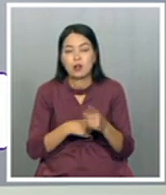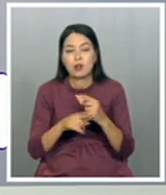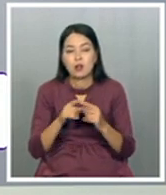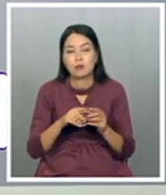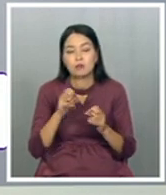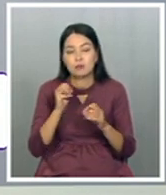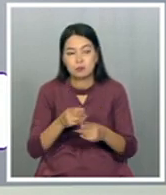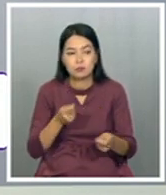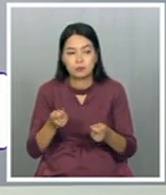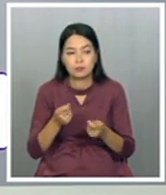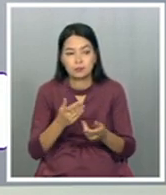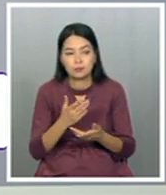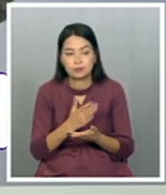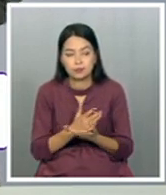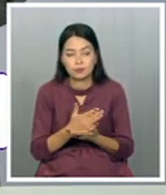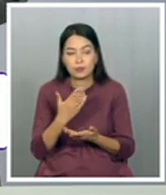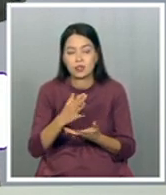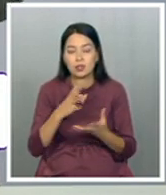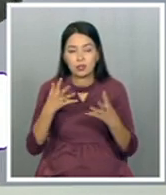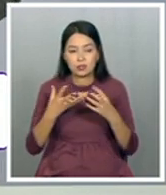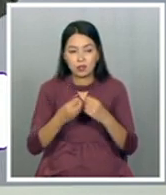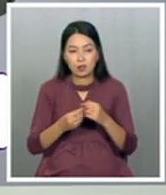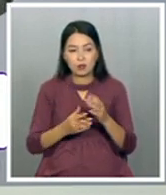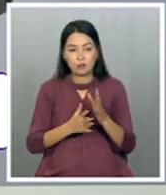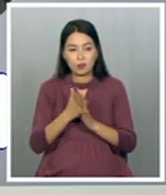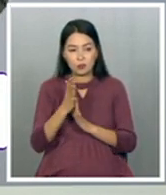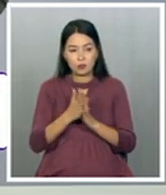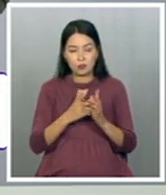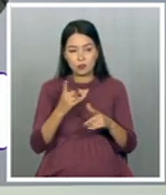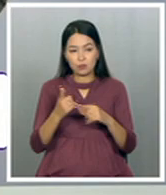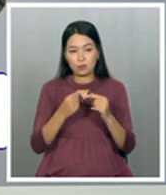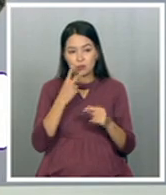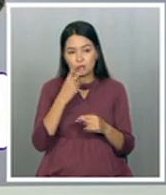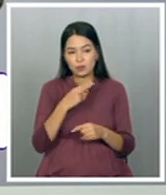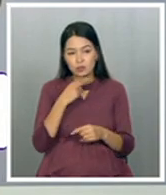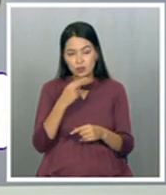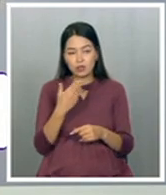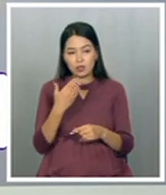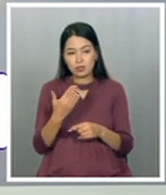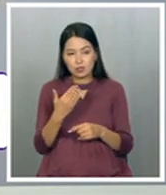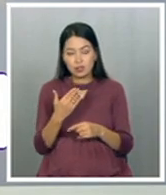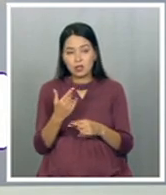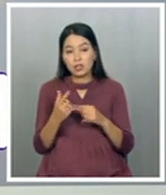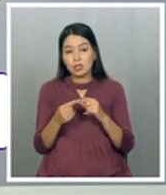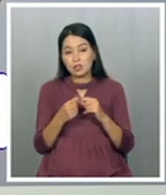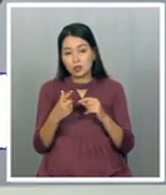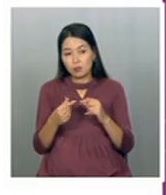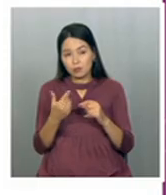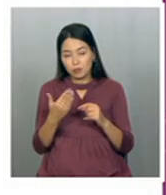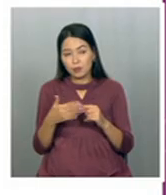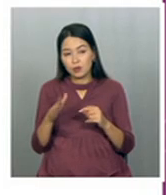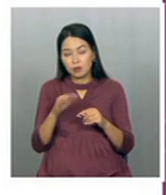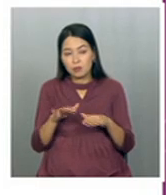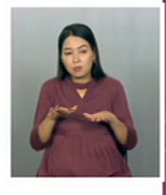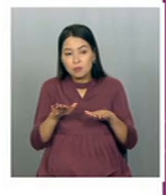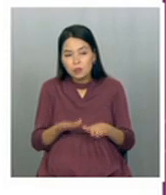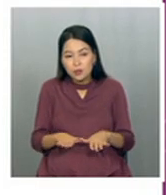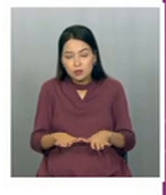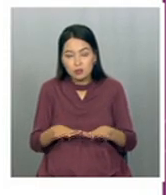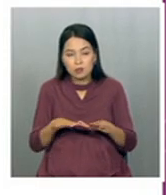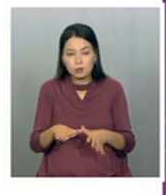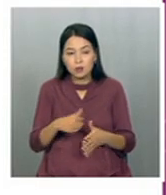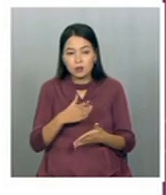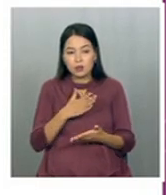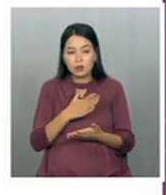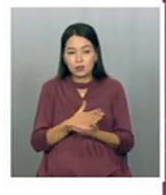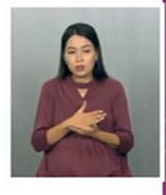тұрады. Ал фиалка өсімдігін қарайтын болсаңыздар, олардың жапырақ тақтасы төмен орналасқан. Осылайша олар